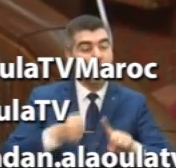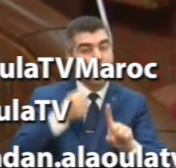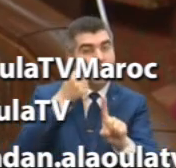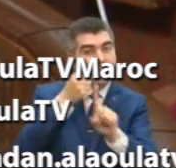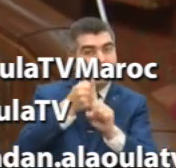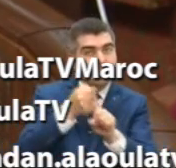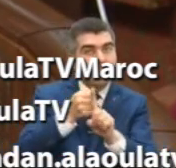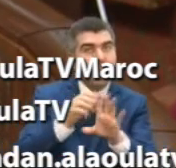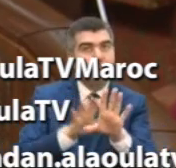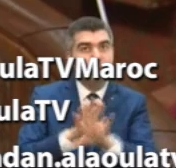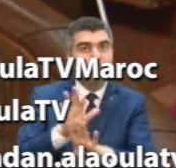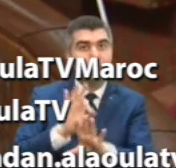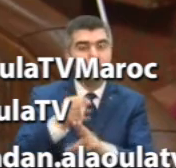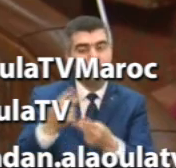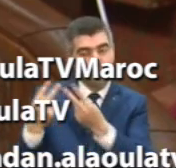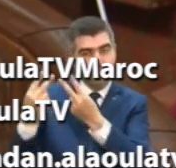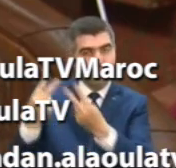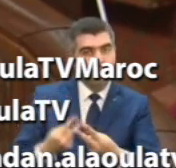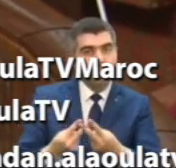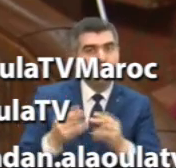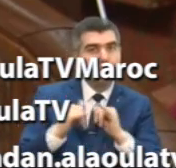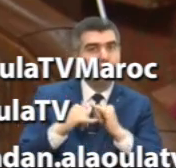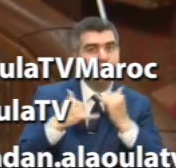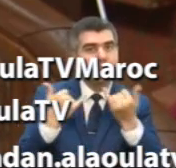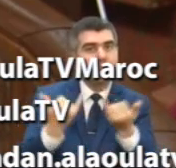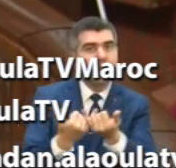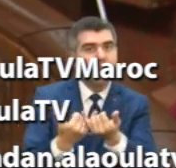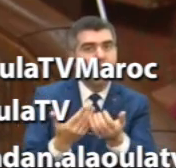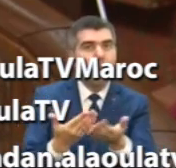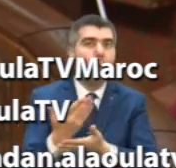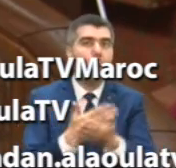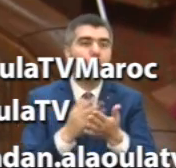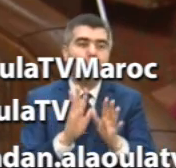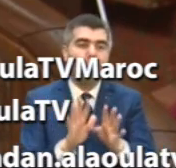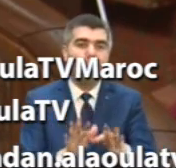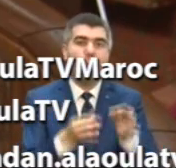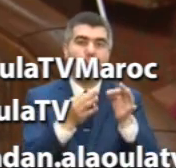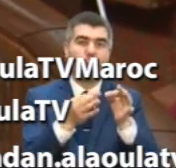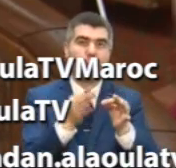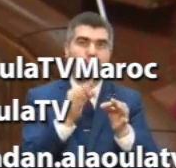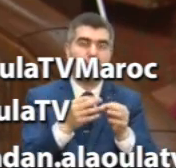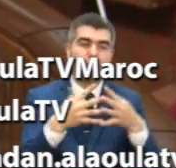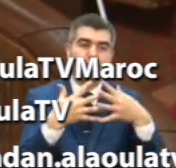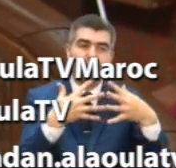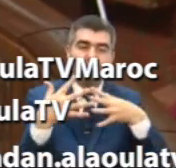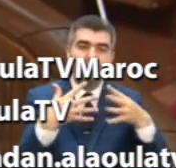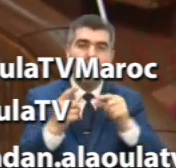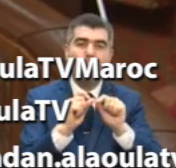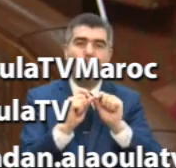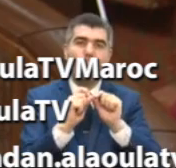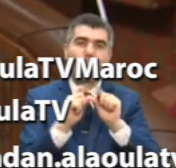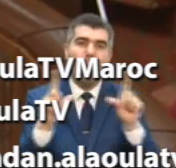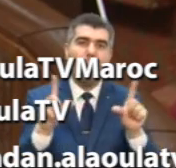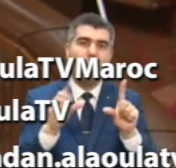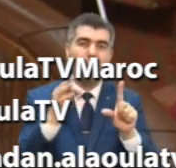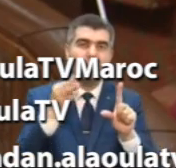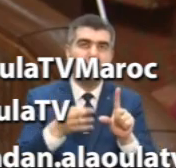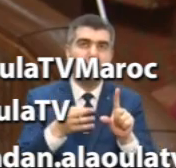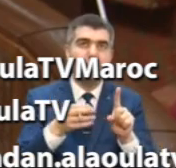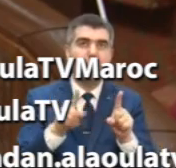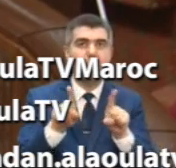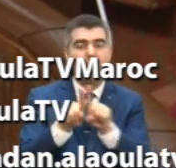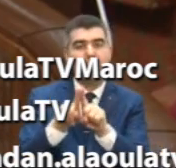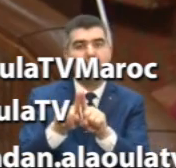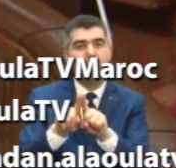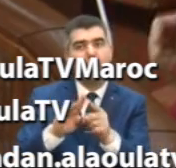وكنسهروا عليها، ويمكننا نجيو اللجنه ونزيدوا نضبطوا معكم هذه المعايير باش تكون الشفافيه والنزاهه والحق في السكن